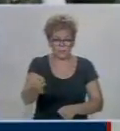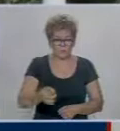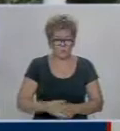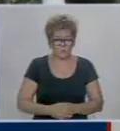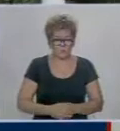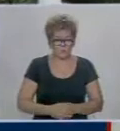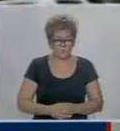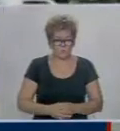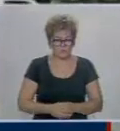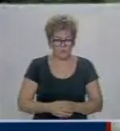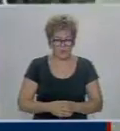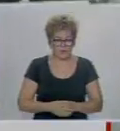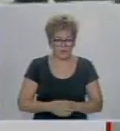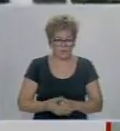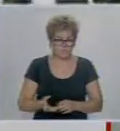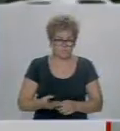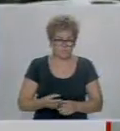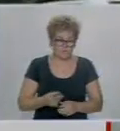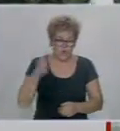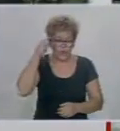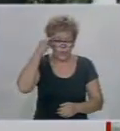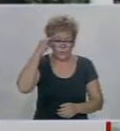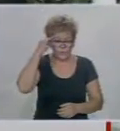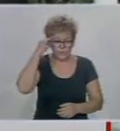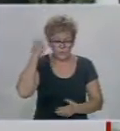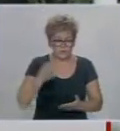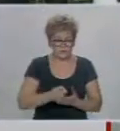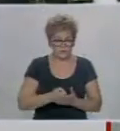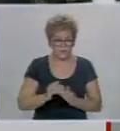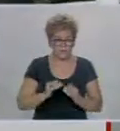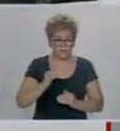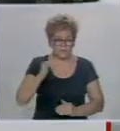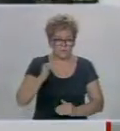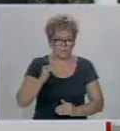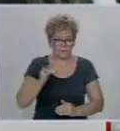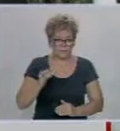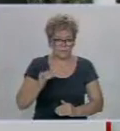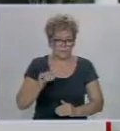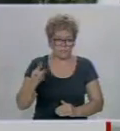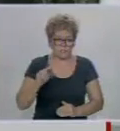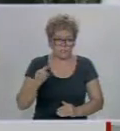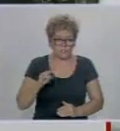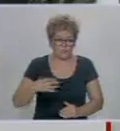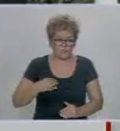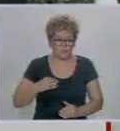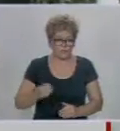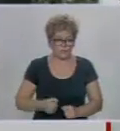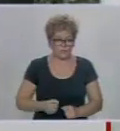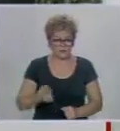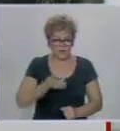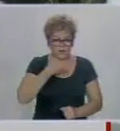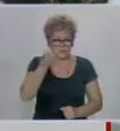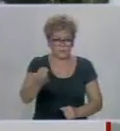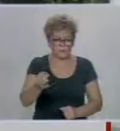de salarii mai mari împreună cu comisia de negociere, dar nu sunt de acord. Le-am